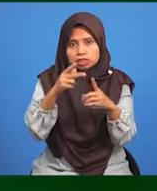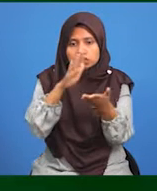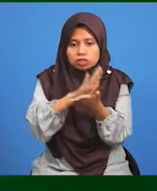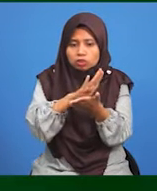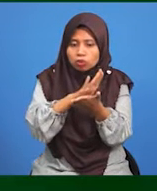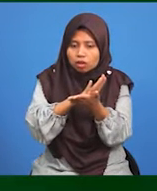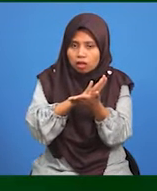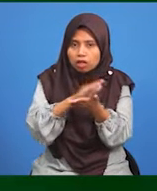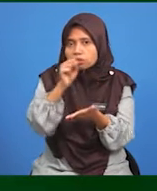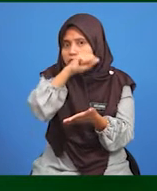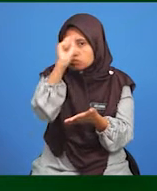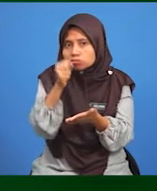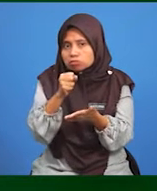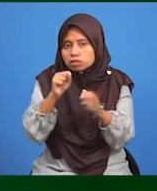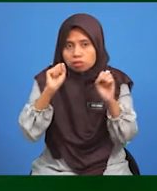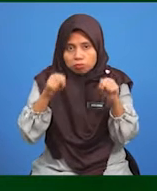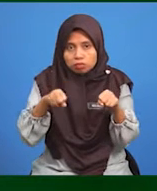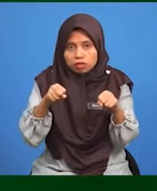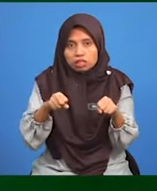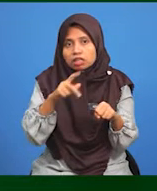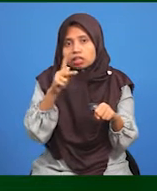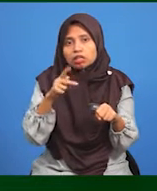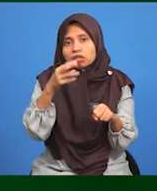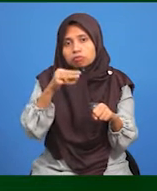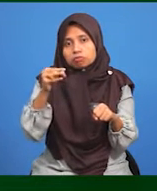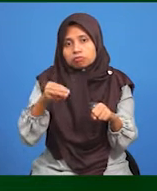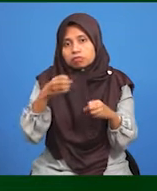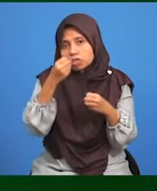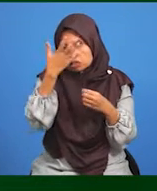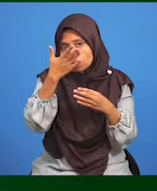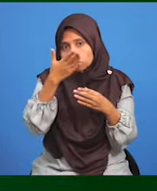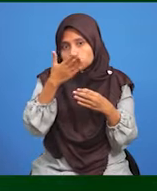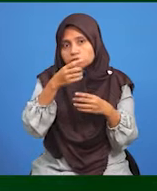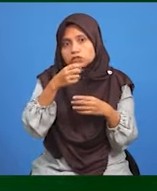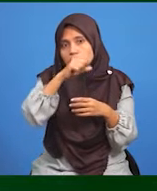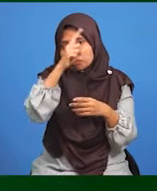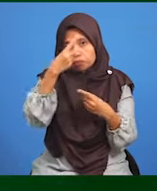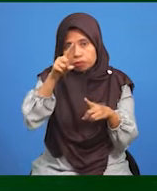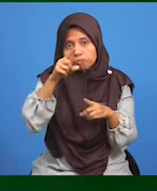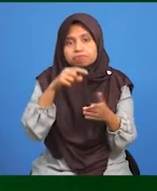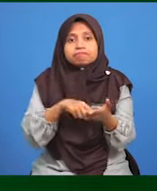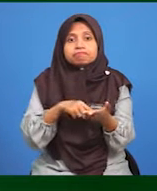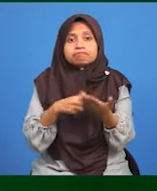Hai bolehkah murid-murid menyatakan jawaban soalan ini